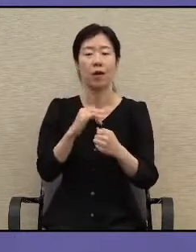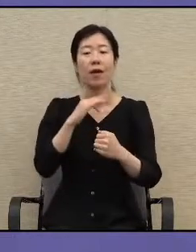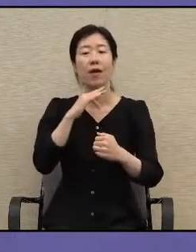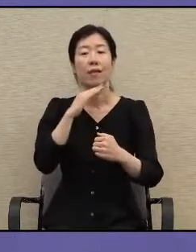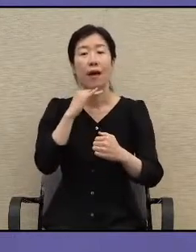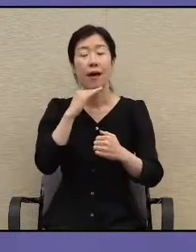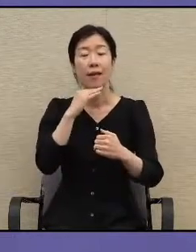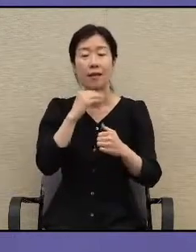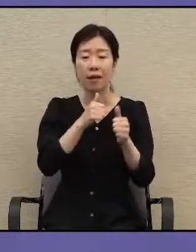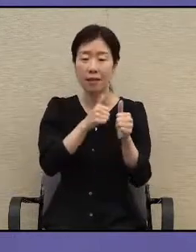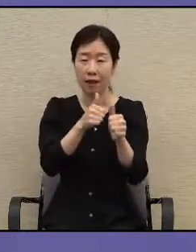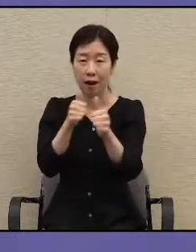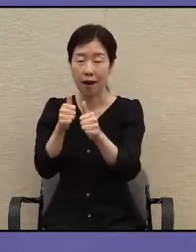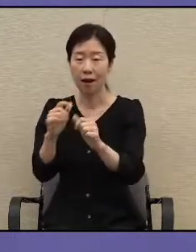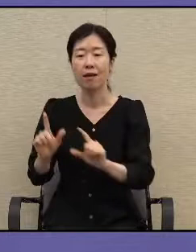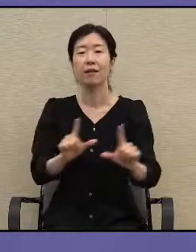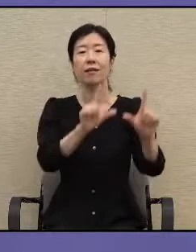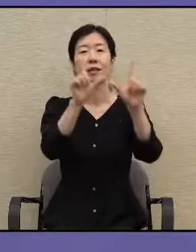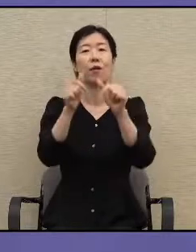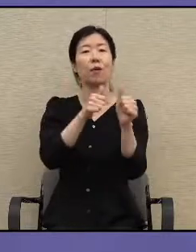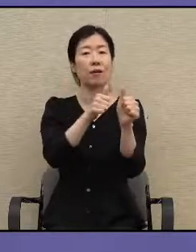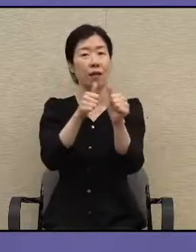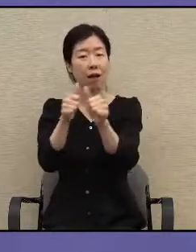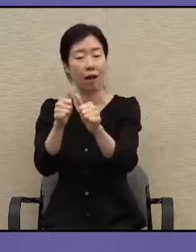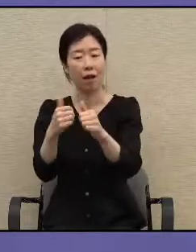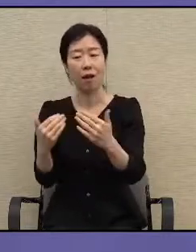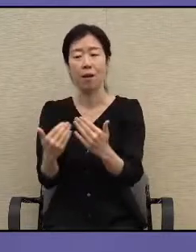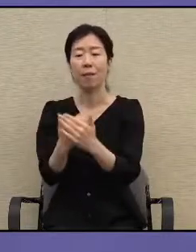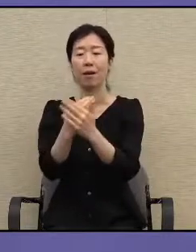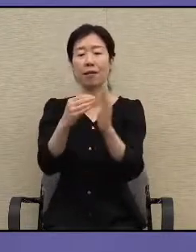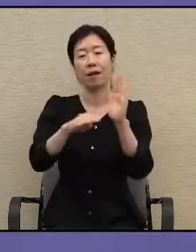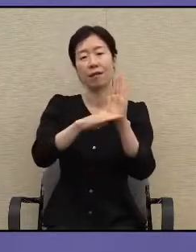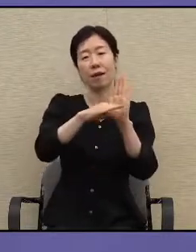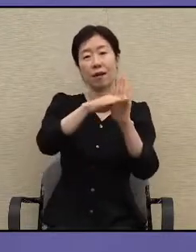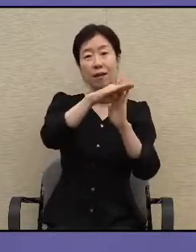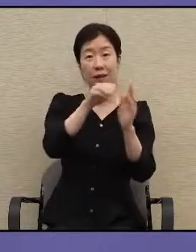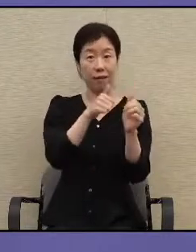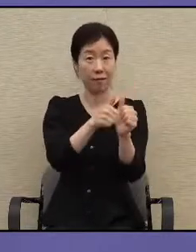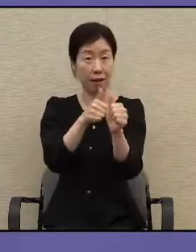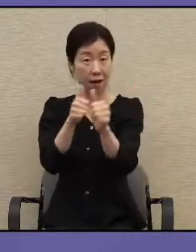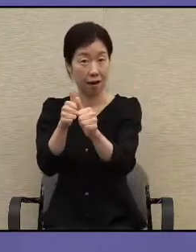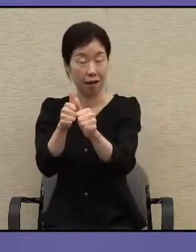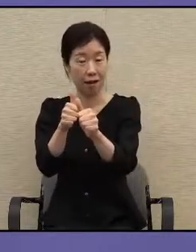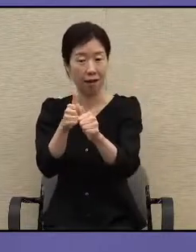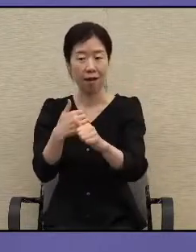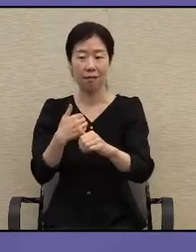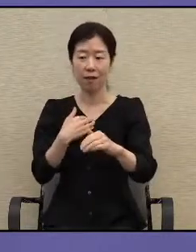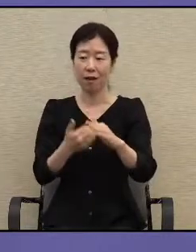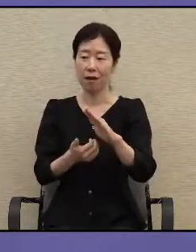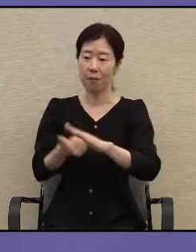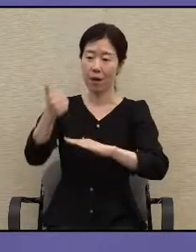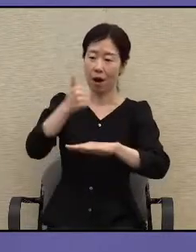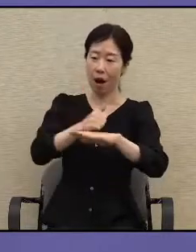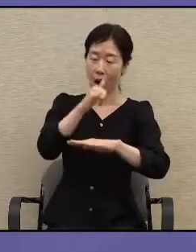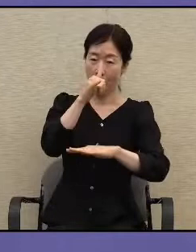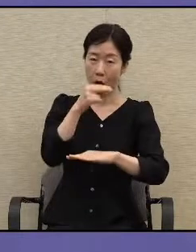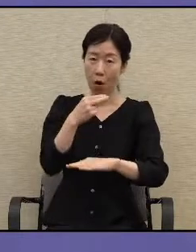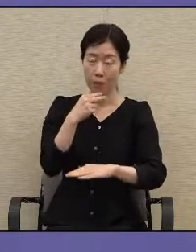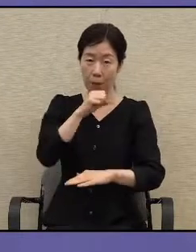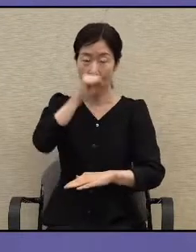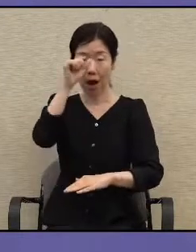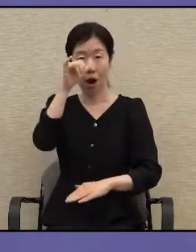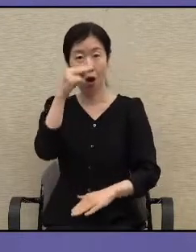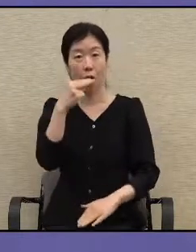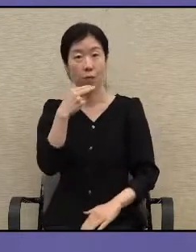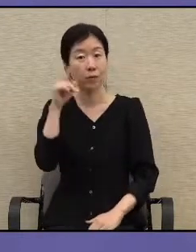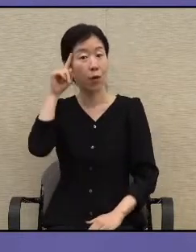생활 사건 그리고 그 발달 단계에 따라 이루어지는 여러 과업들 이러한 것들을 얼마나 잘 성취했느냐 또 그 시기의 어떤